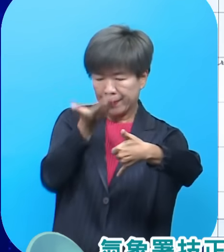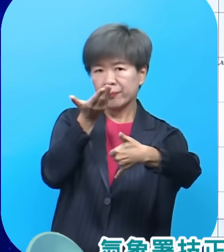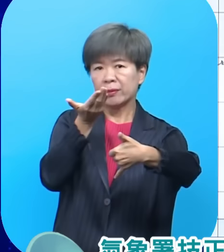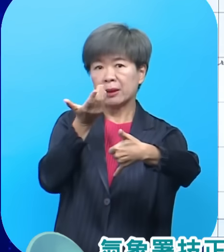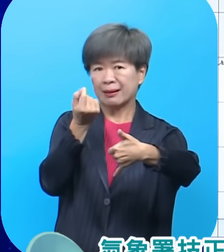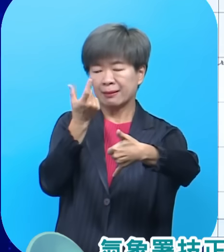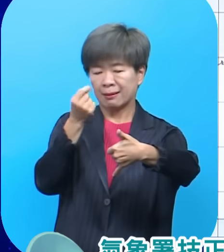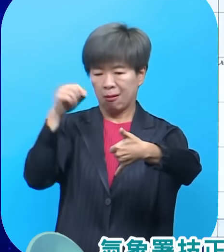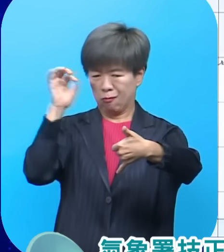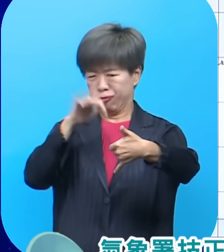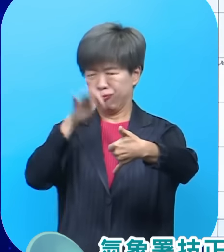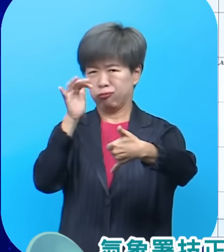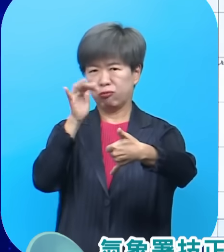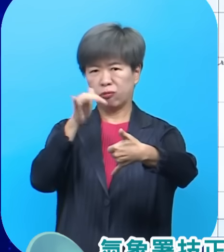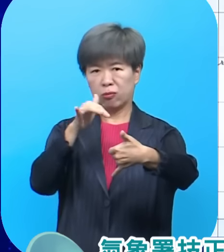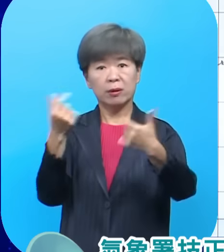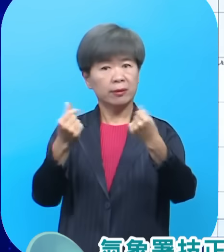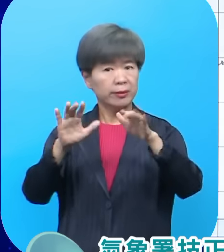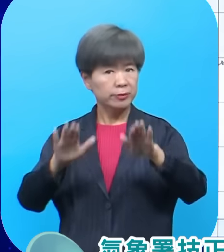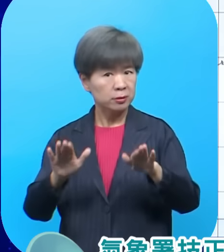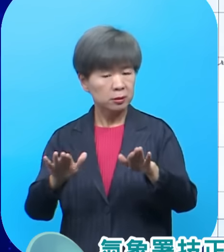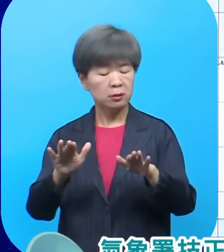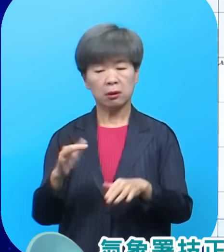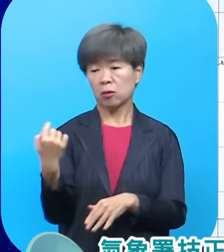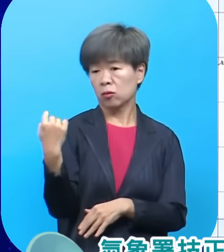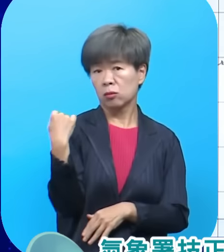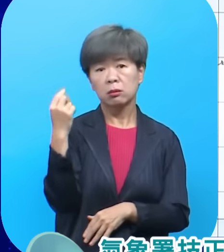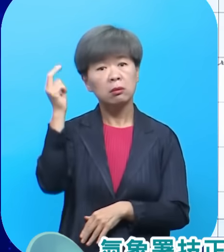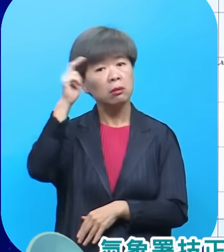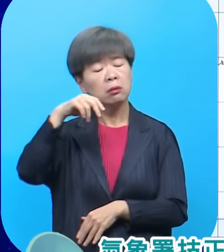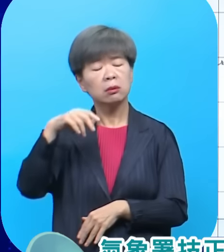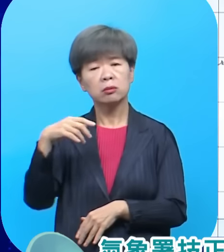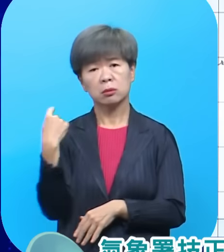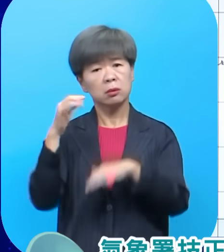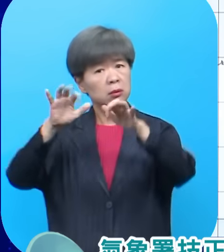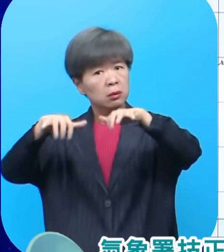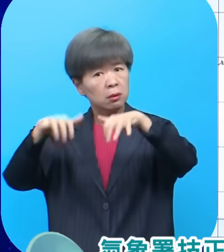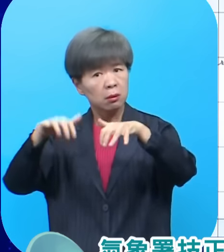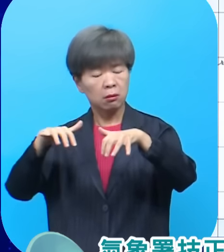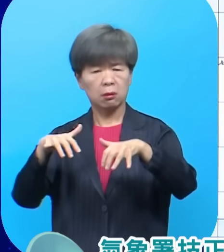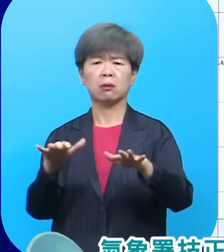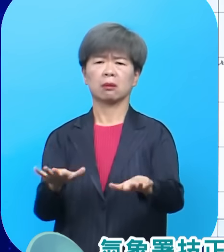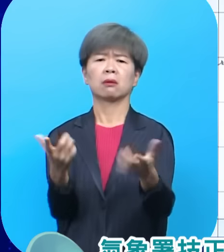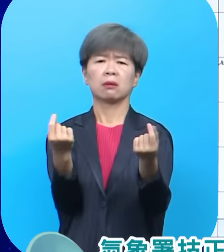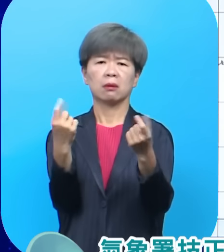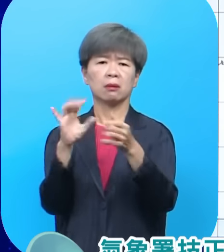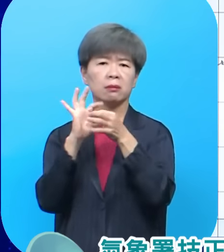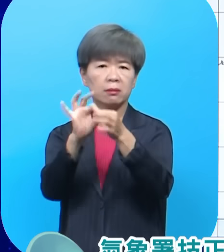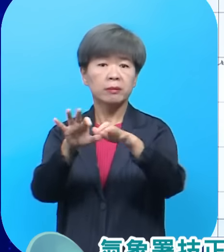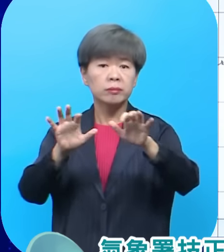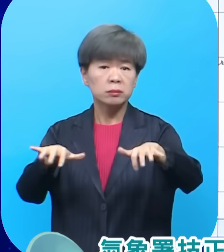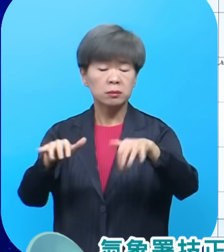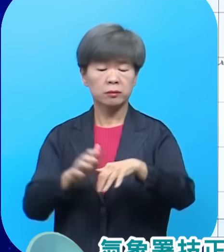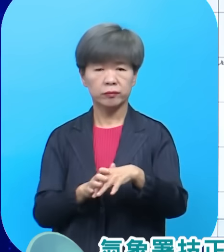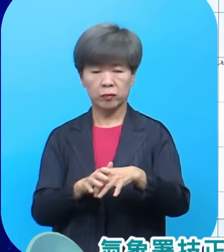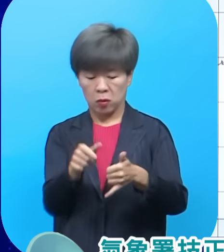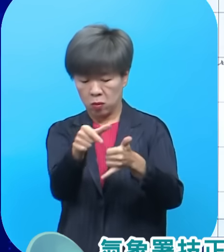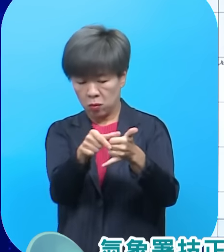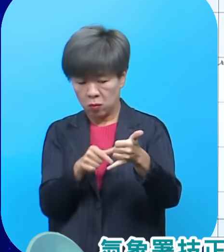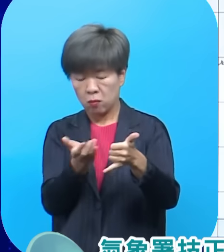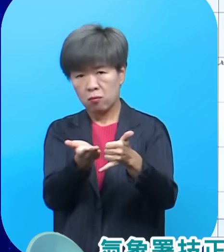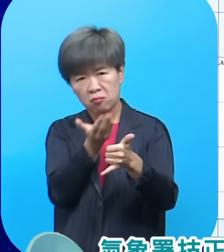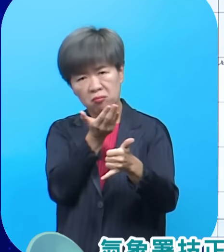在我们上空。就以今天来说，其实昨天下雨的地方，今天还是持续下。至于中北部地